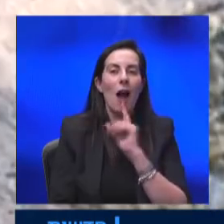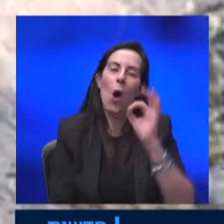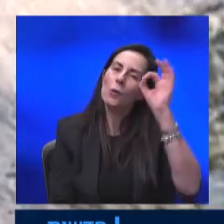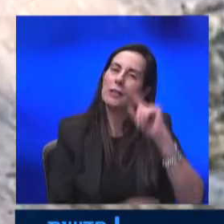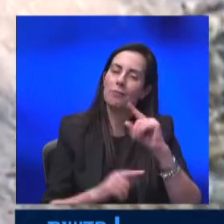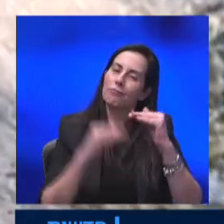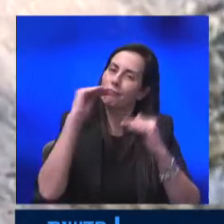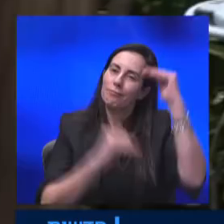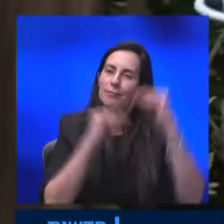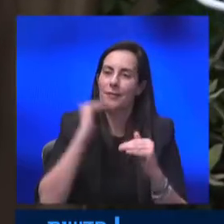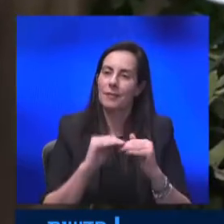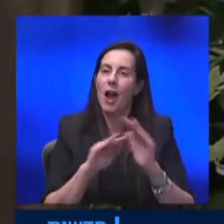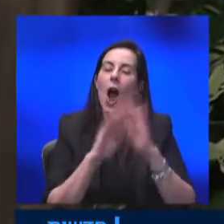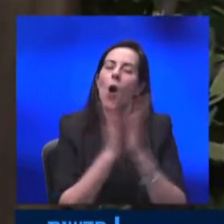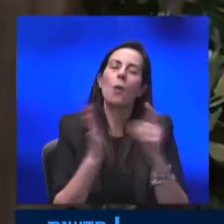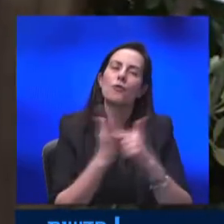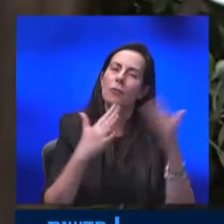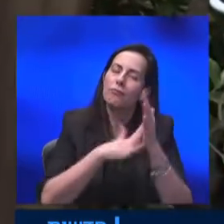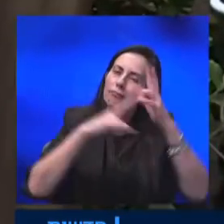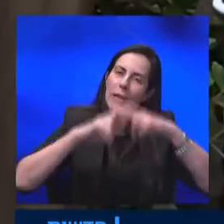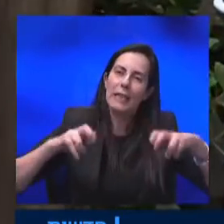הכל לצרכי מחקר.